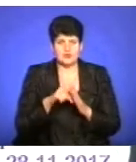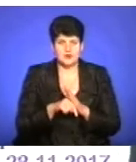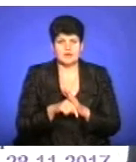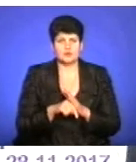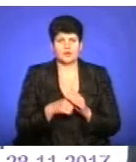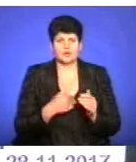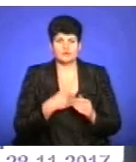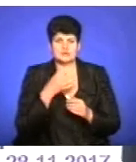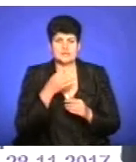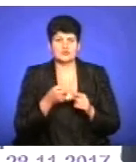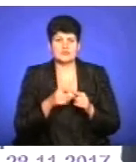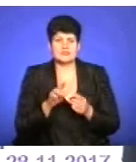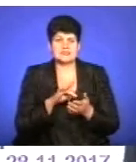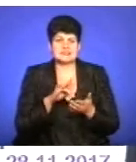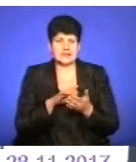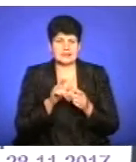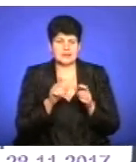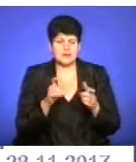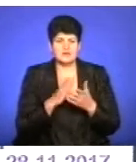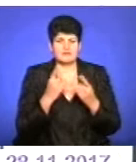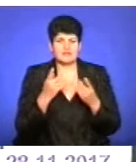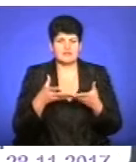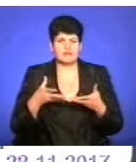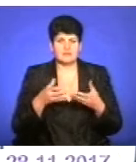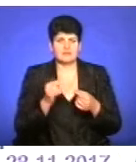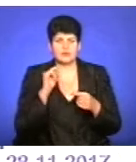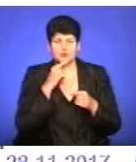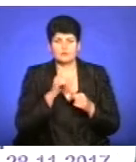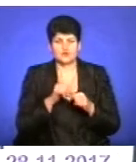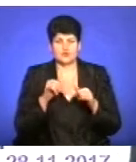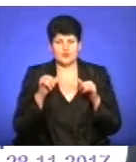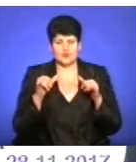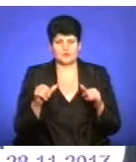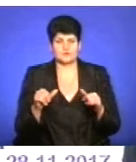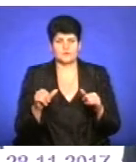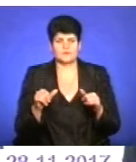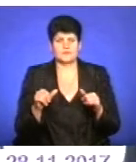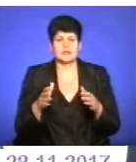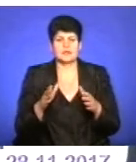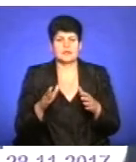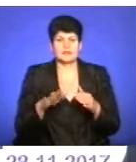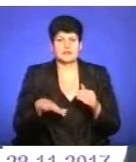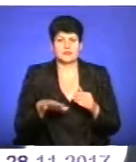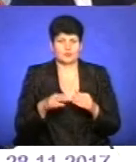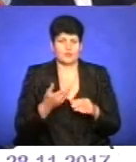хочемо сказати, що такі центри, вони мають дуже великий вплив на економічний розвиток, а також за сфери підприємства на території